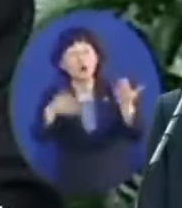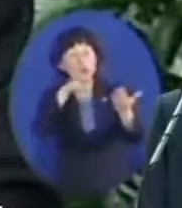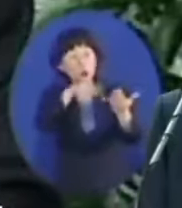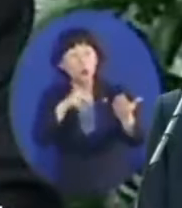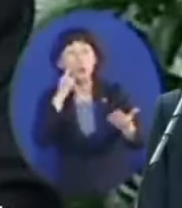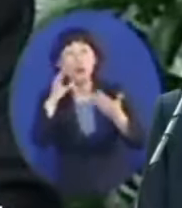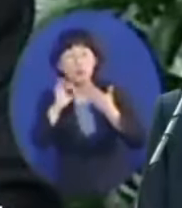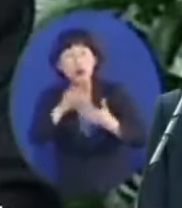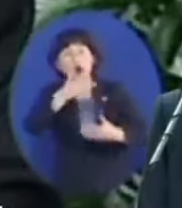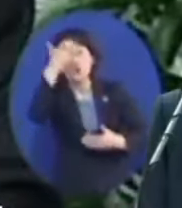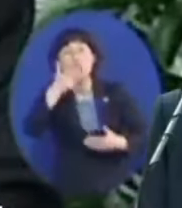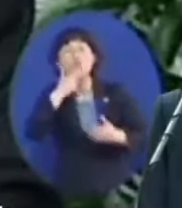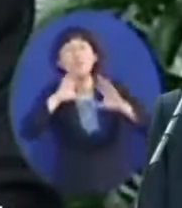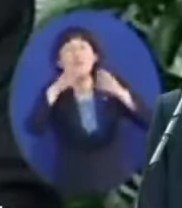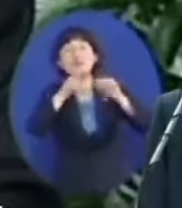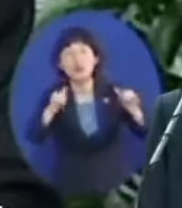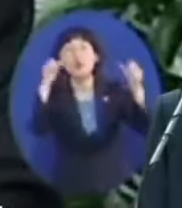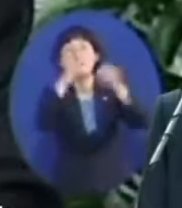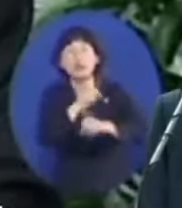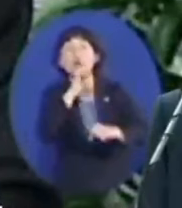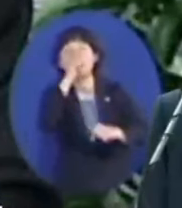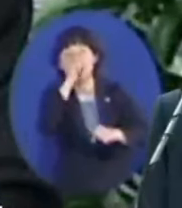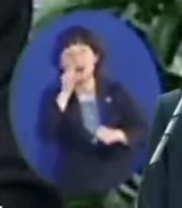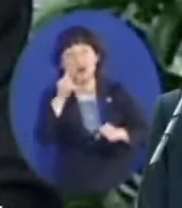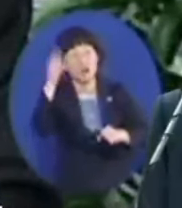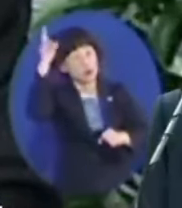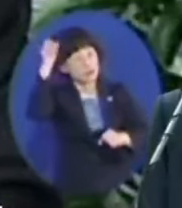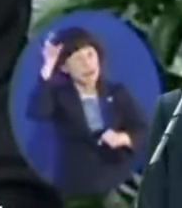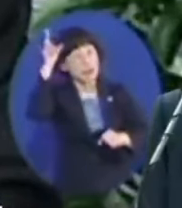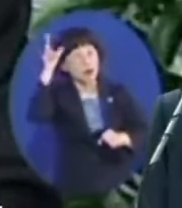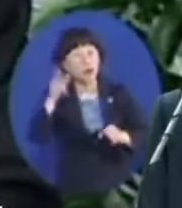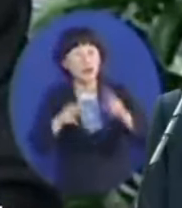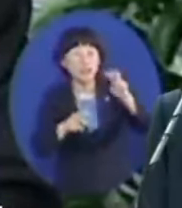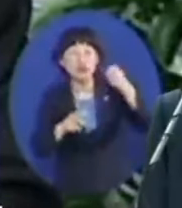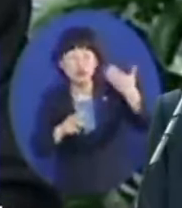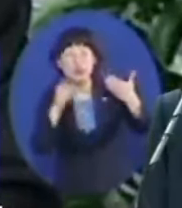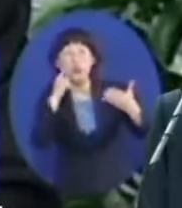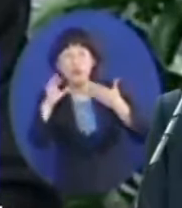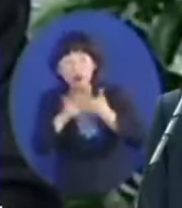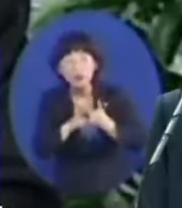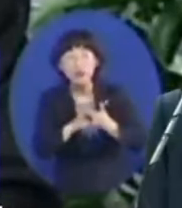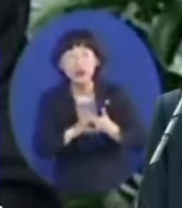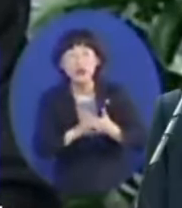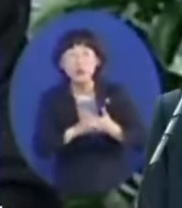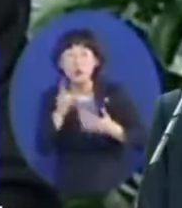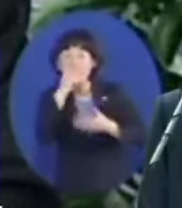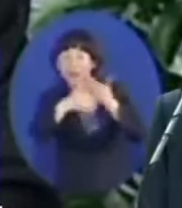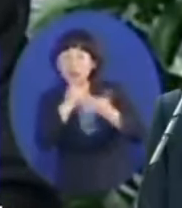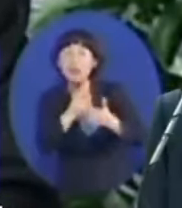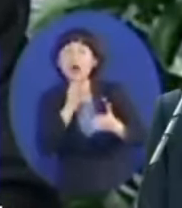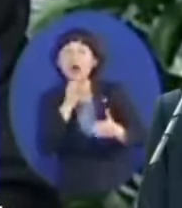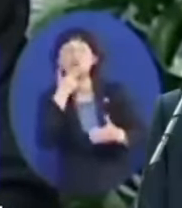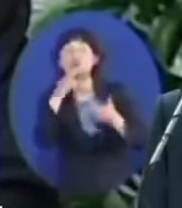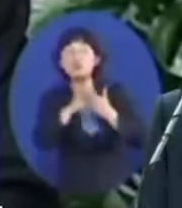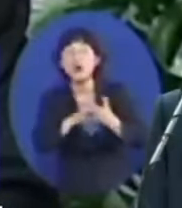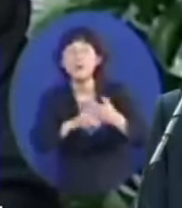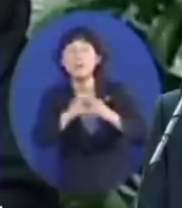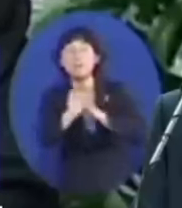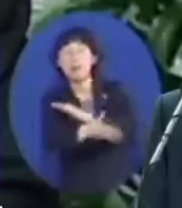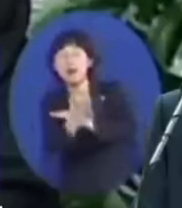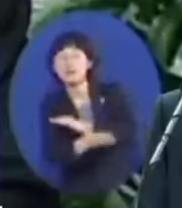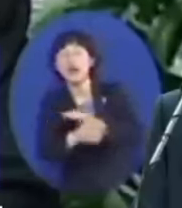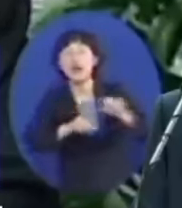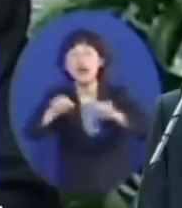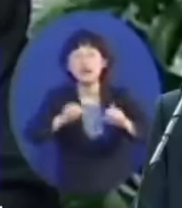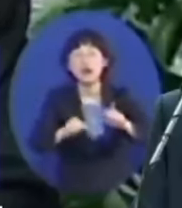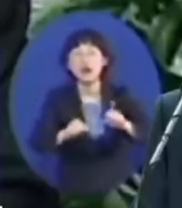없는 백성은 망한다고 영어로 되어 있는데 한국어는 잠언서 29장 18절에 묵시가 없으면 백성이 방장에 행하거니와 율법을 지키는 자는 복이